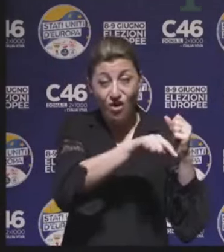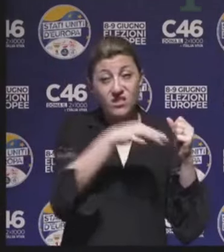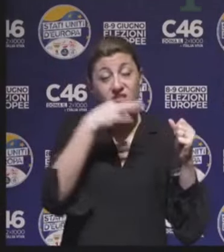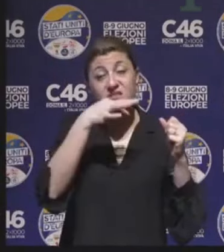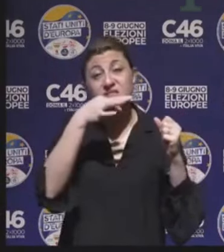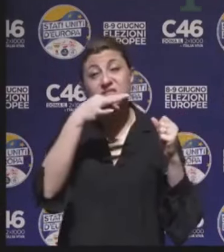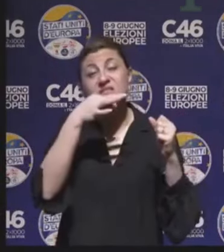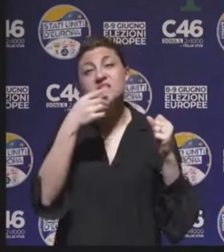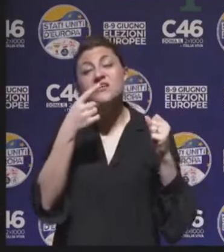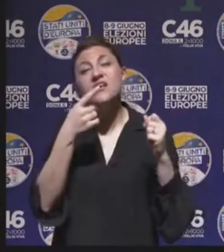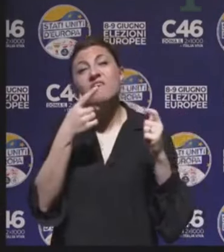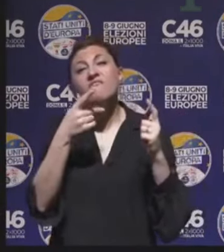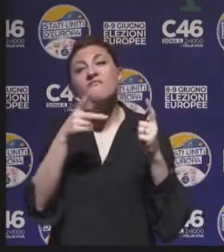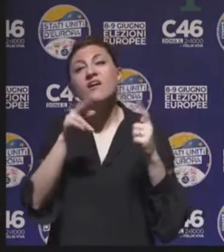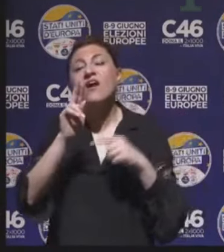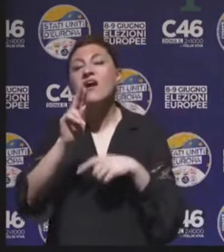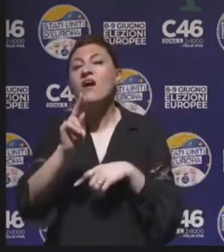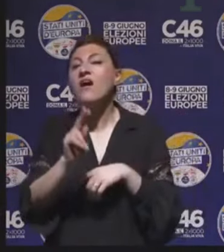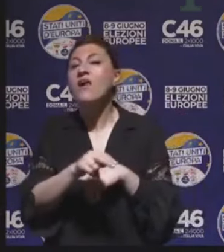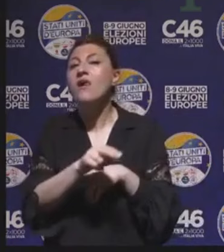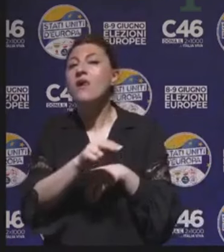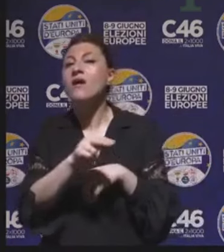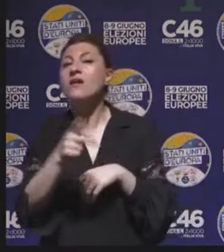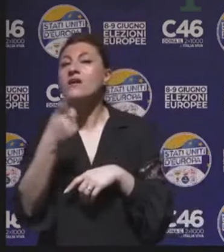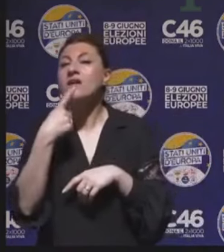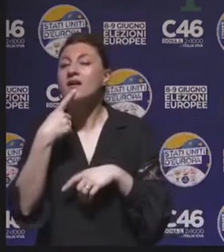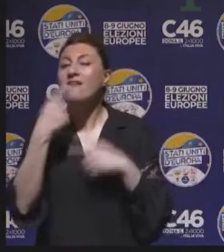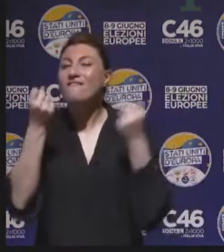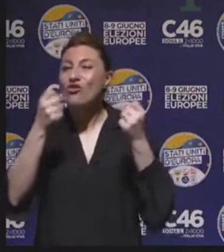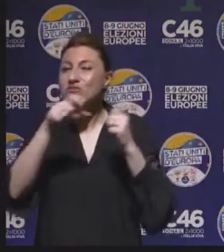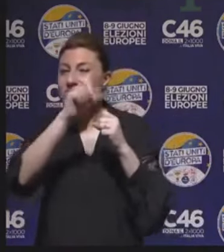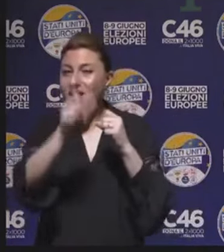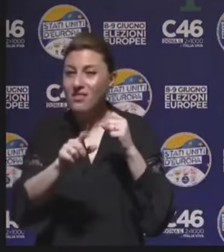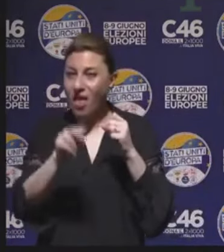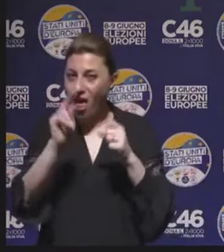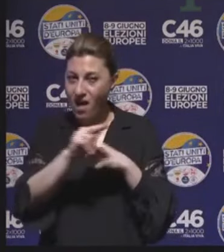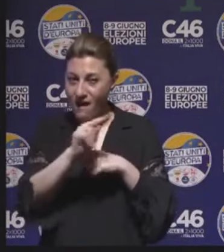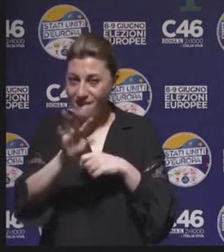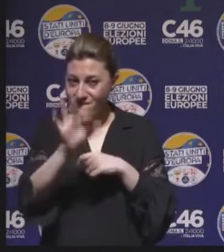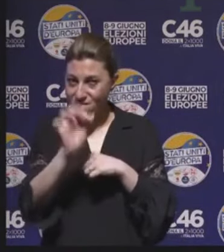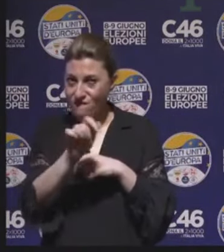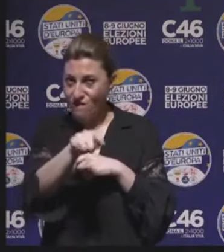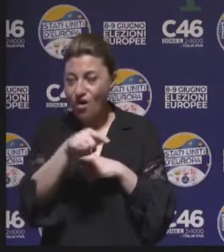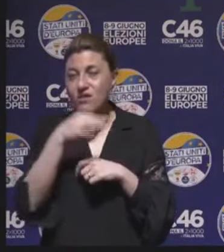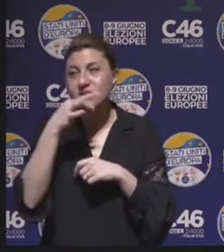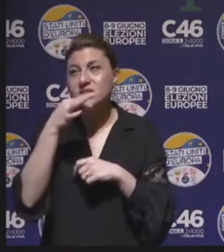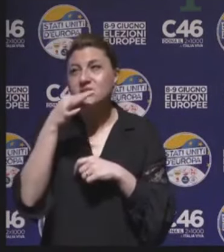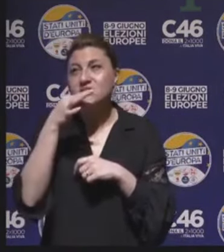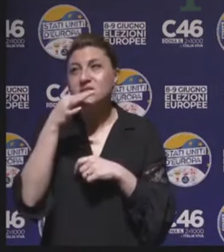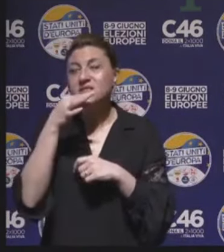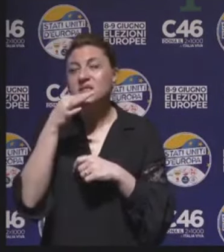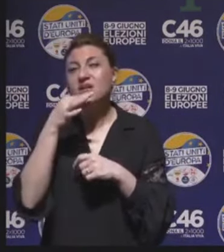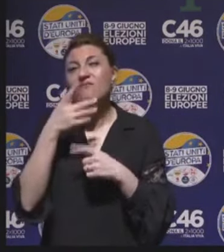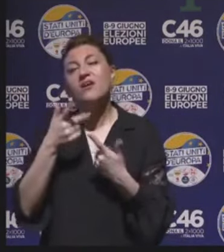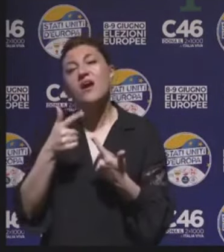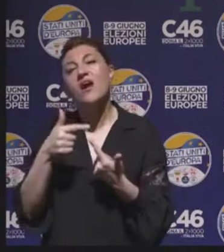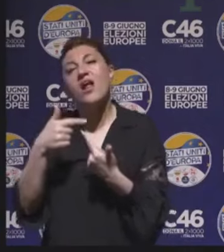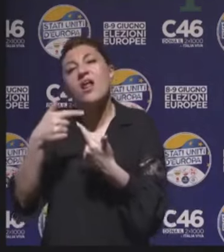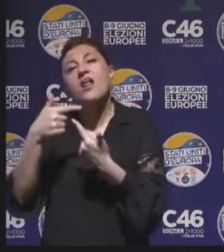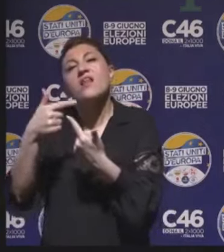Europa chi vota Forza Italia si limita a dare il consenso a quelli che in questi 5